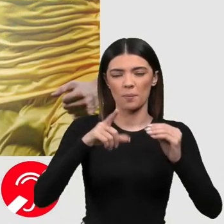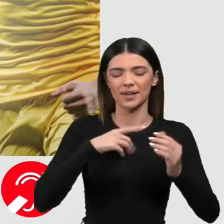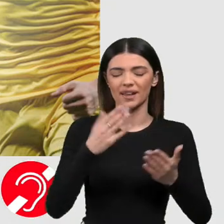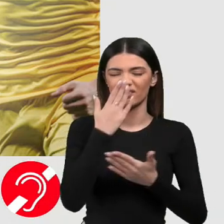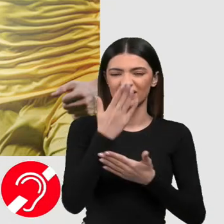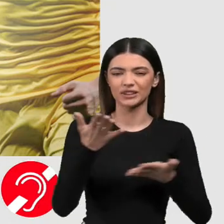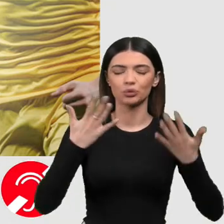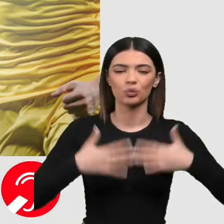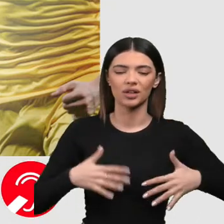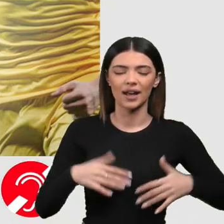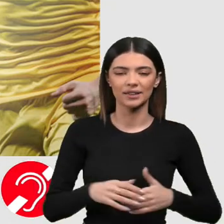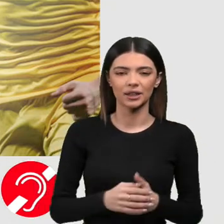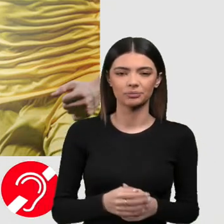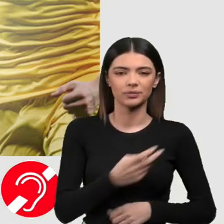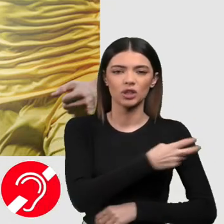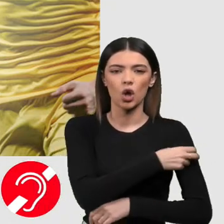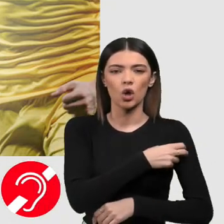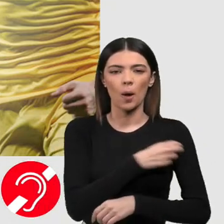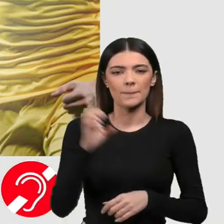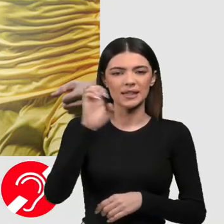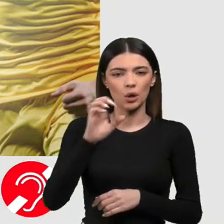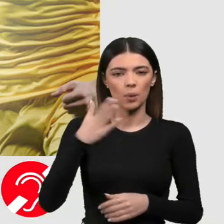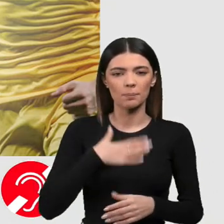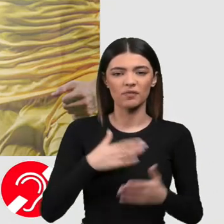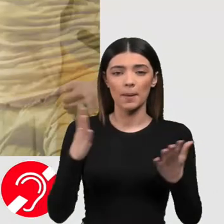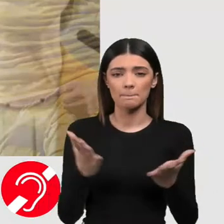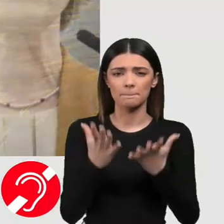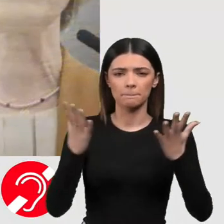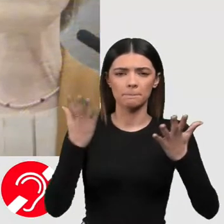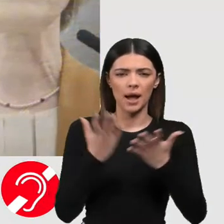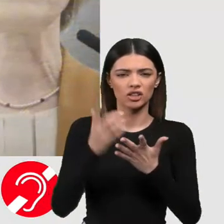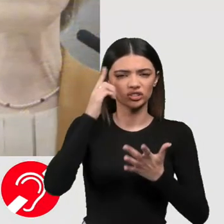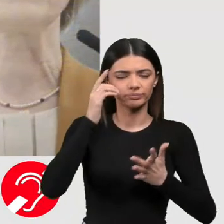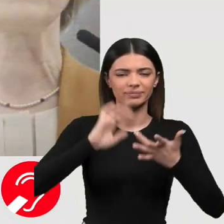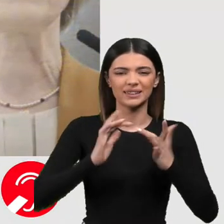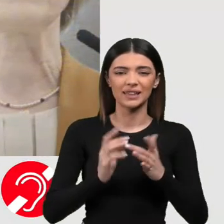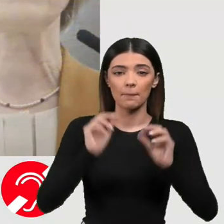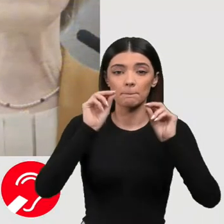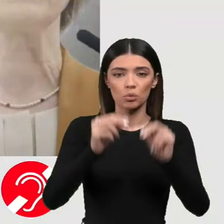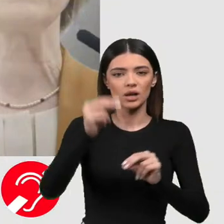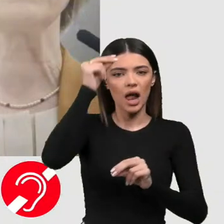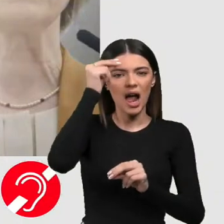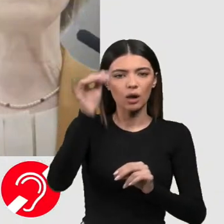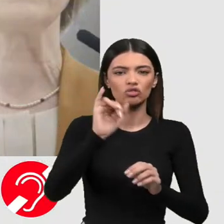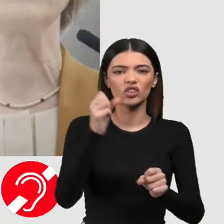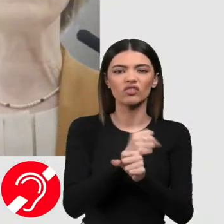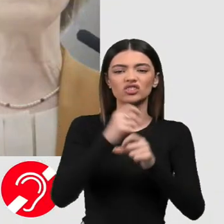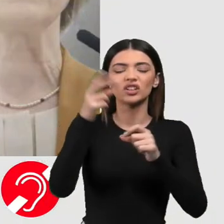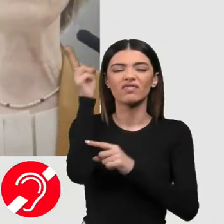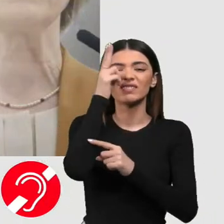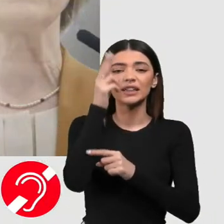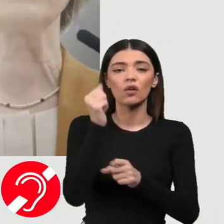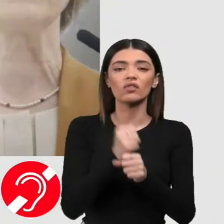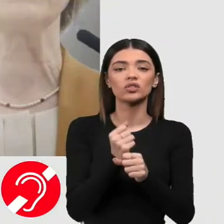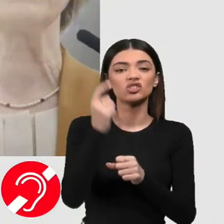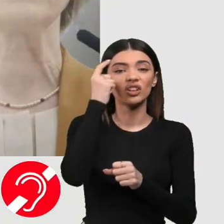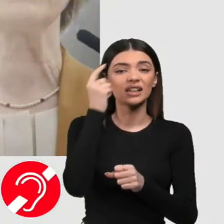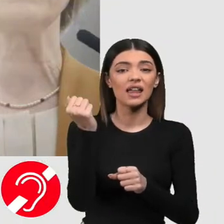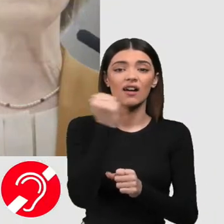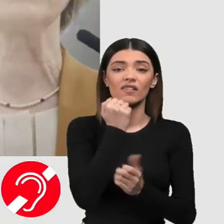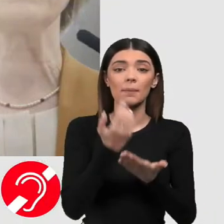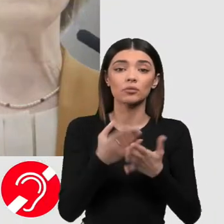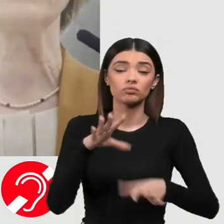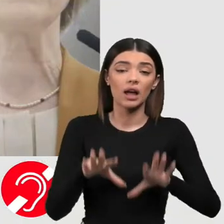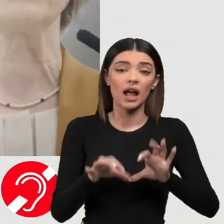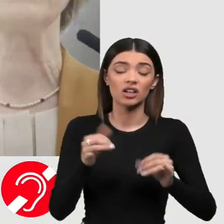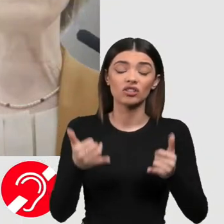la turneul final va fi împotriva ucrainienilor. Comisia Europeană le cere marilor platforme online să eticheteze clipurile generate de